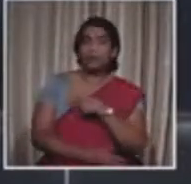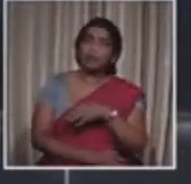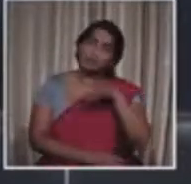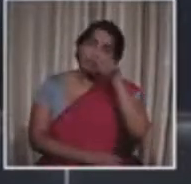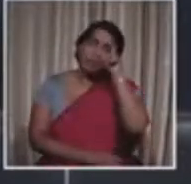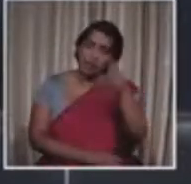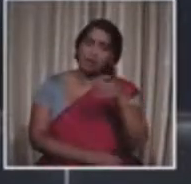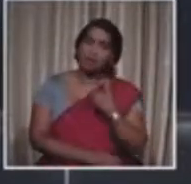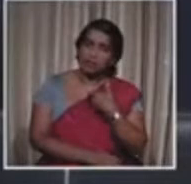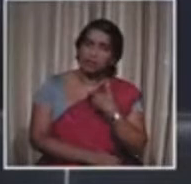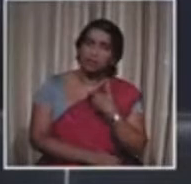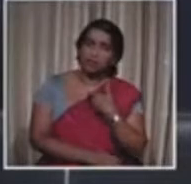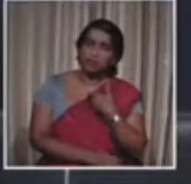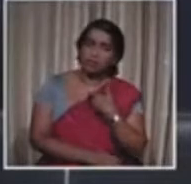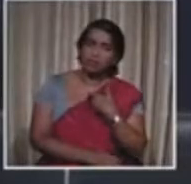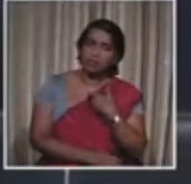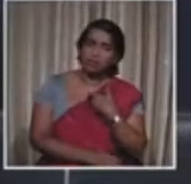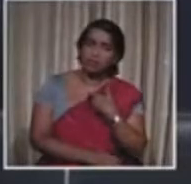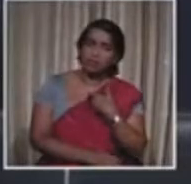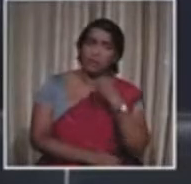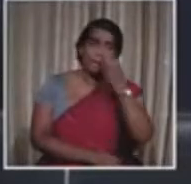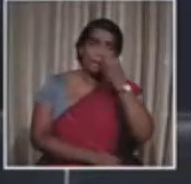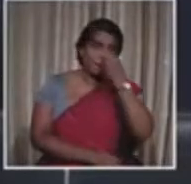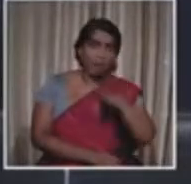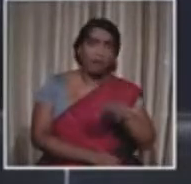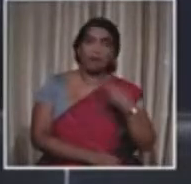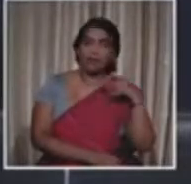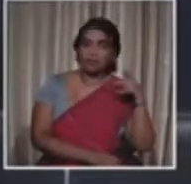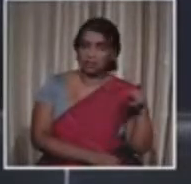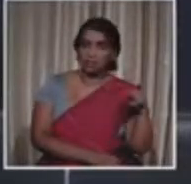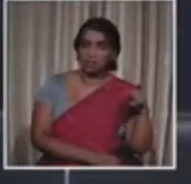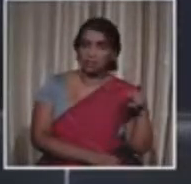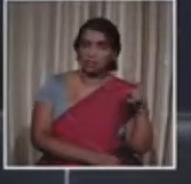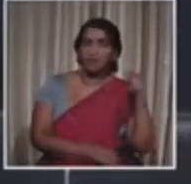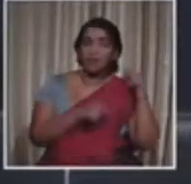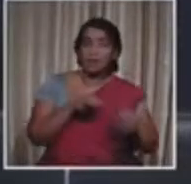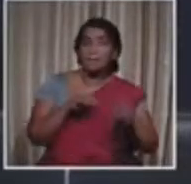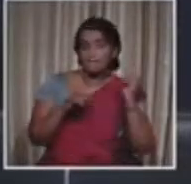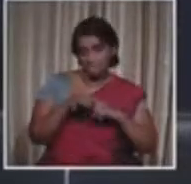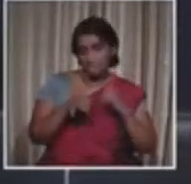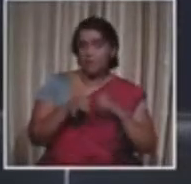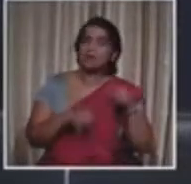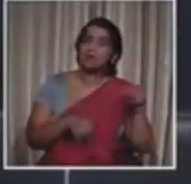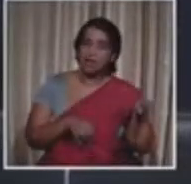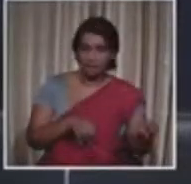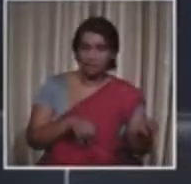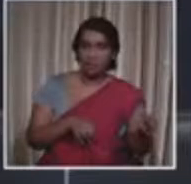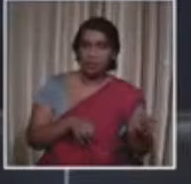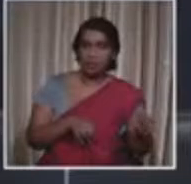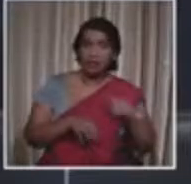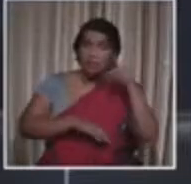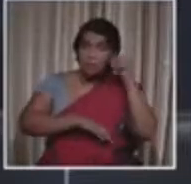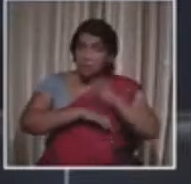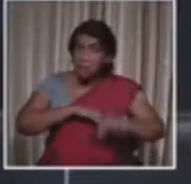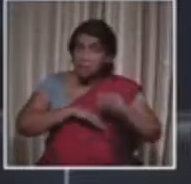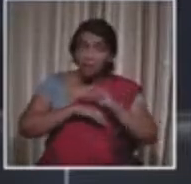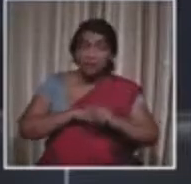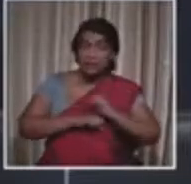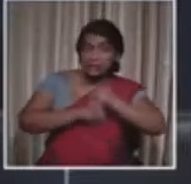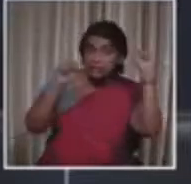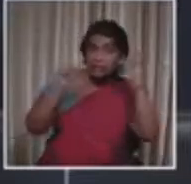බලාගෙන හිටියා මම මහනුව මේ මාතර ඉතින් ඒ නිසා මෙතුමා මෙතන ප්‍රශ්නයක් තියෙනවා ඒත් කවුරුවත් සංවිධානය කළා නැහැ